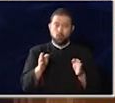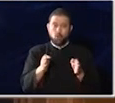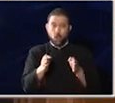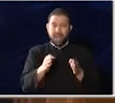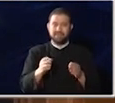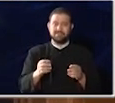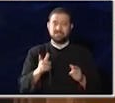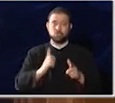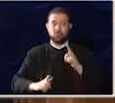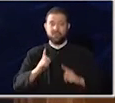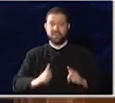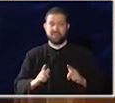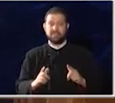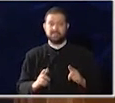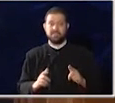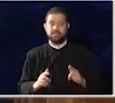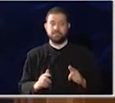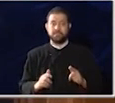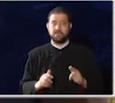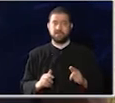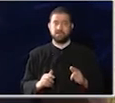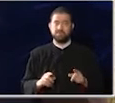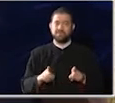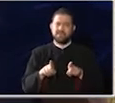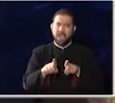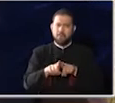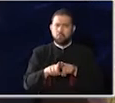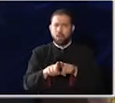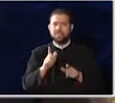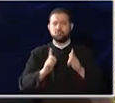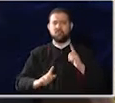ca credincios, o imitare a suferinței lui Hristos?